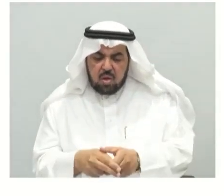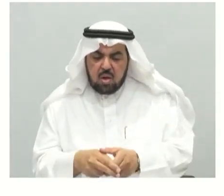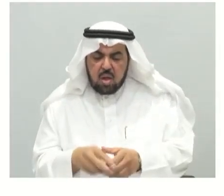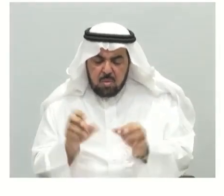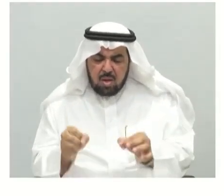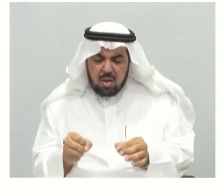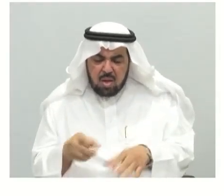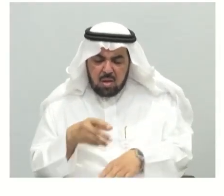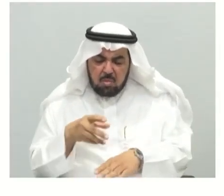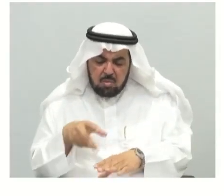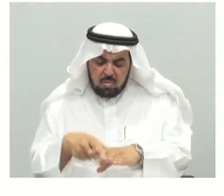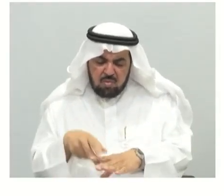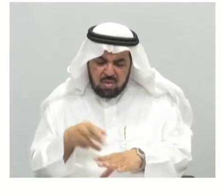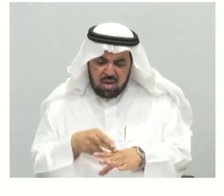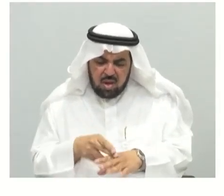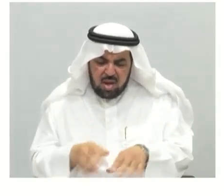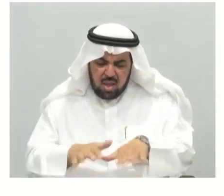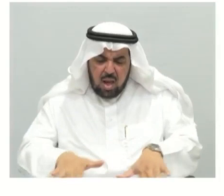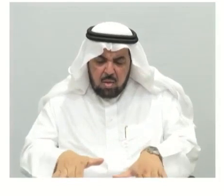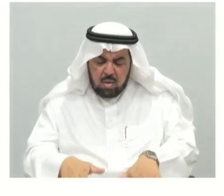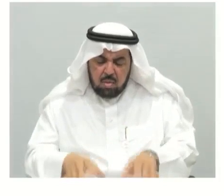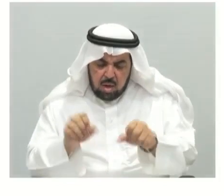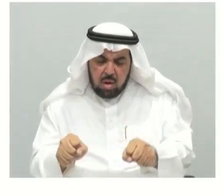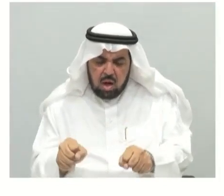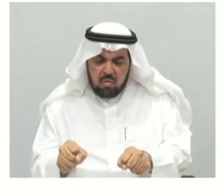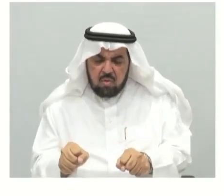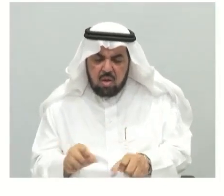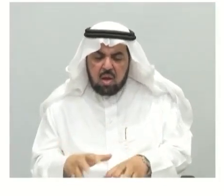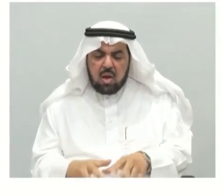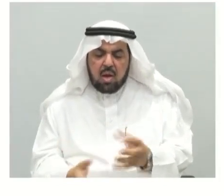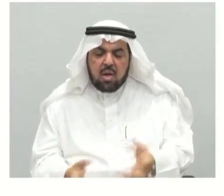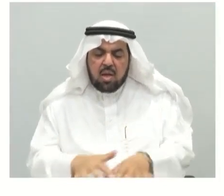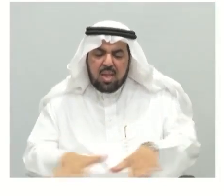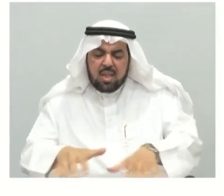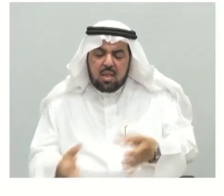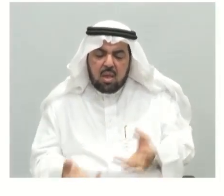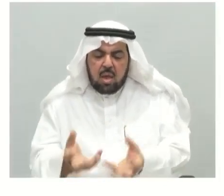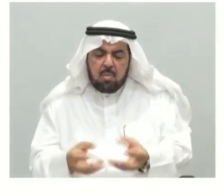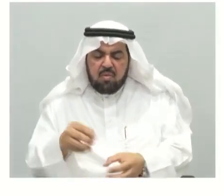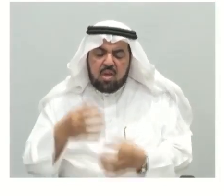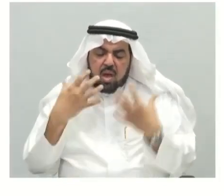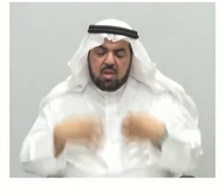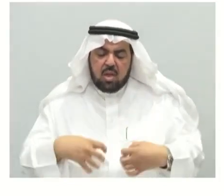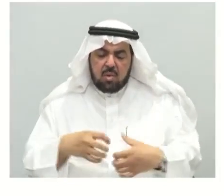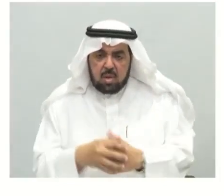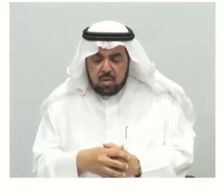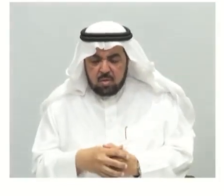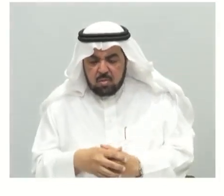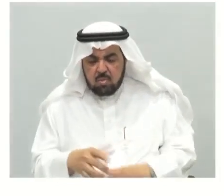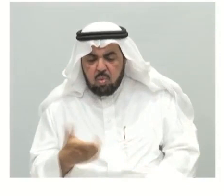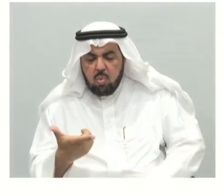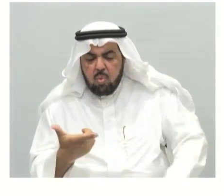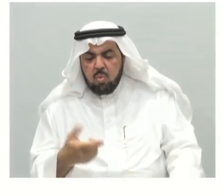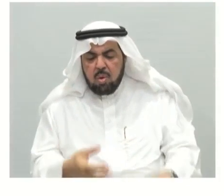تمكن مفصليات اليابسه من المحافظه على اتزان الماء في اجسامها ما